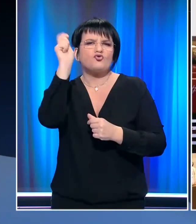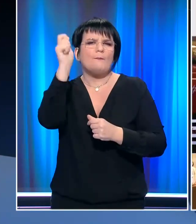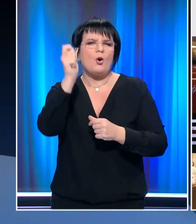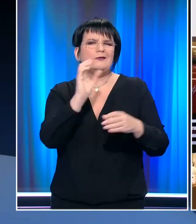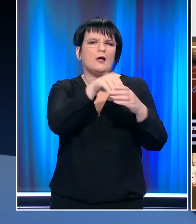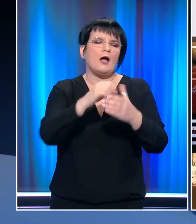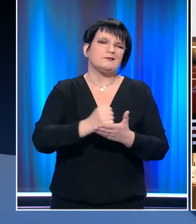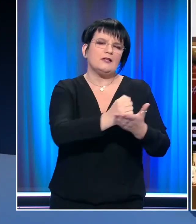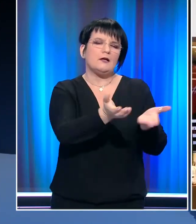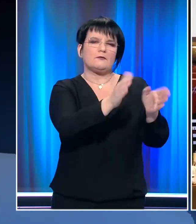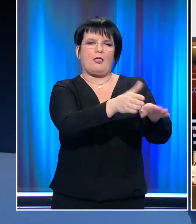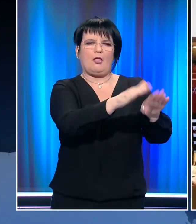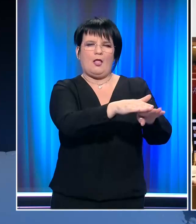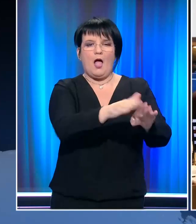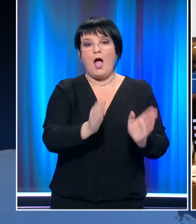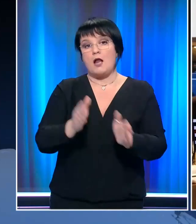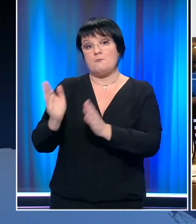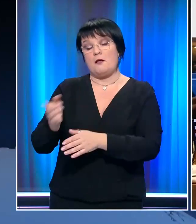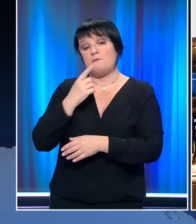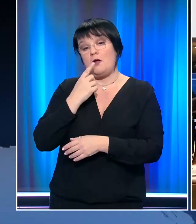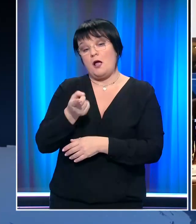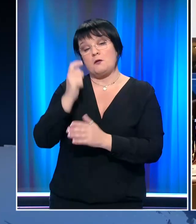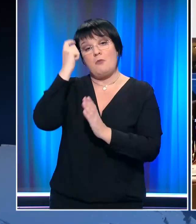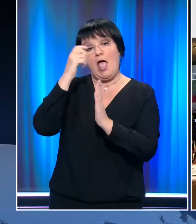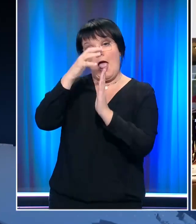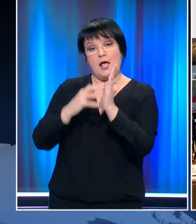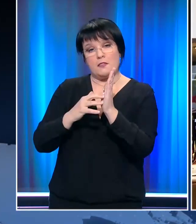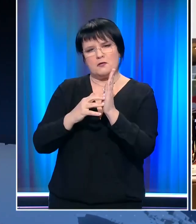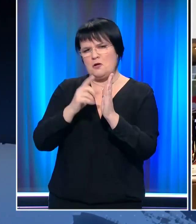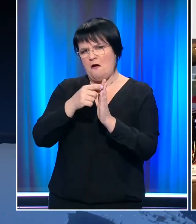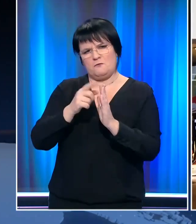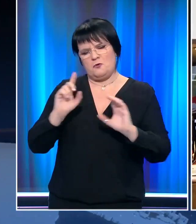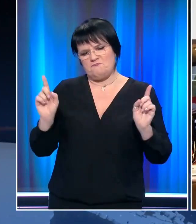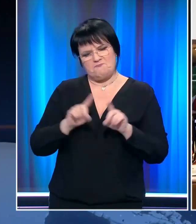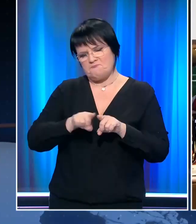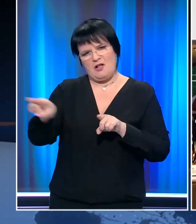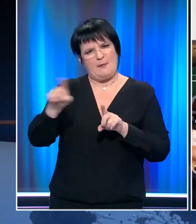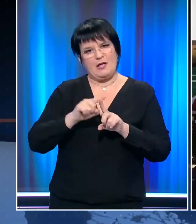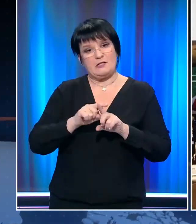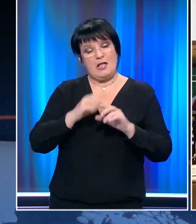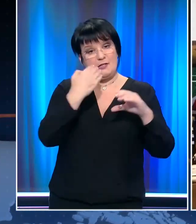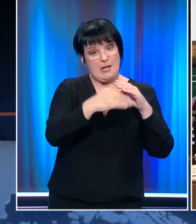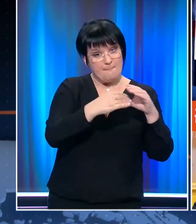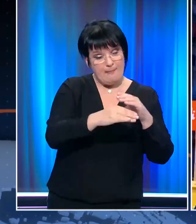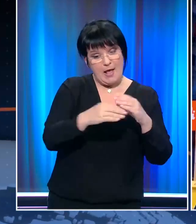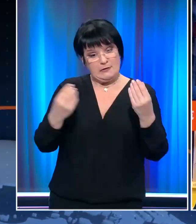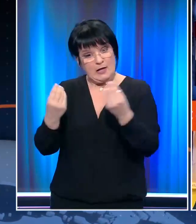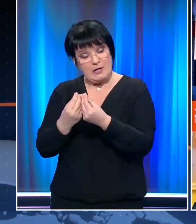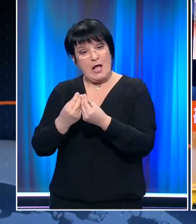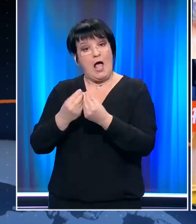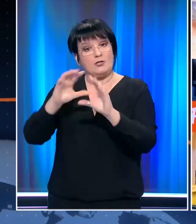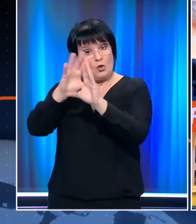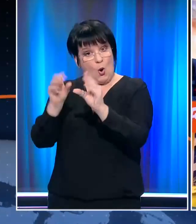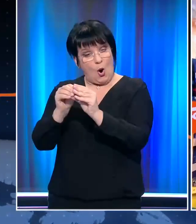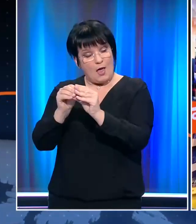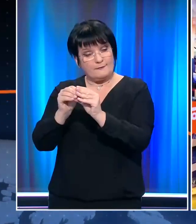την υποστήριξη του ομίλου. Ωστόσο, όπως αναφέρει στην εκθεσή της, δεν κατέστη δυνατόν να επιβεβαιώσει εάν όσα περιγράφονται στα